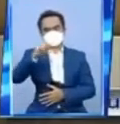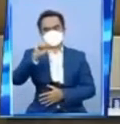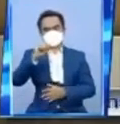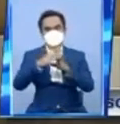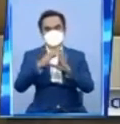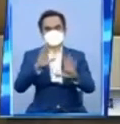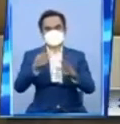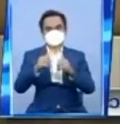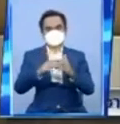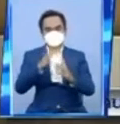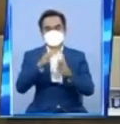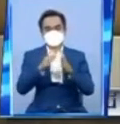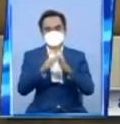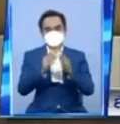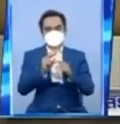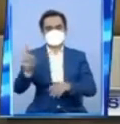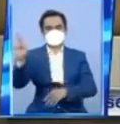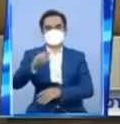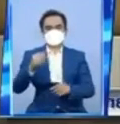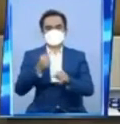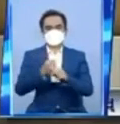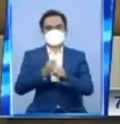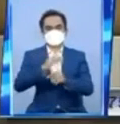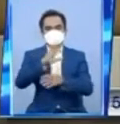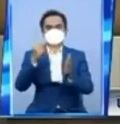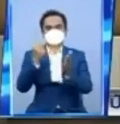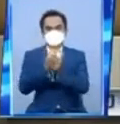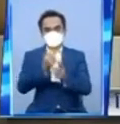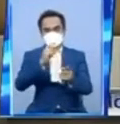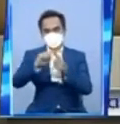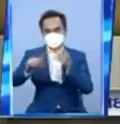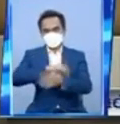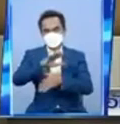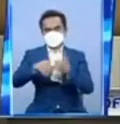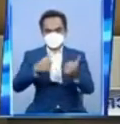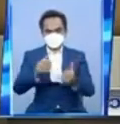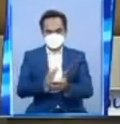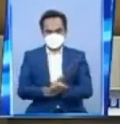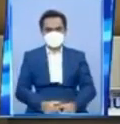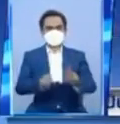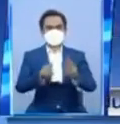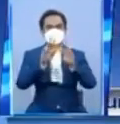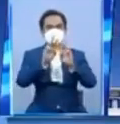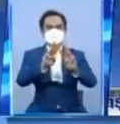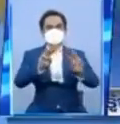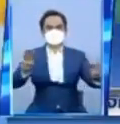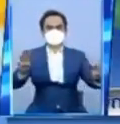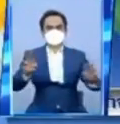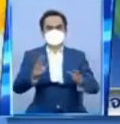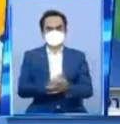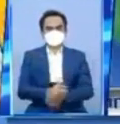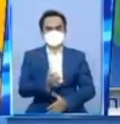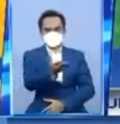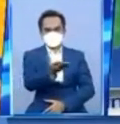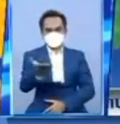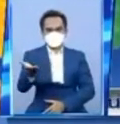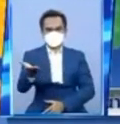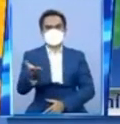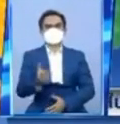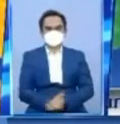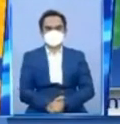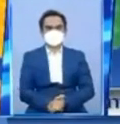างบกความจริงแอปพลิเคชันตัวนี้ใช้จองทำใบอนุญาตทำอะไรได้เยอะแยะมากมายหรือทางเว็บไซต์ที่ปรากฏอยู่บนหน้าจอนะ